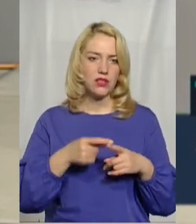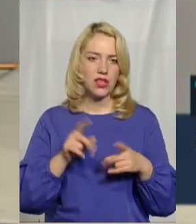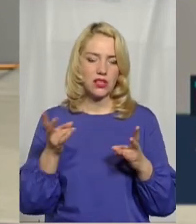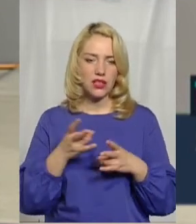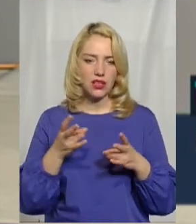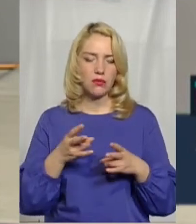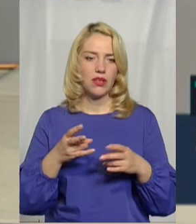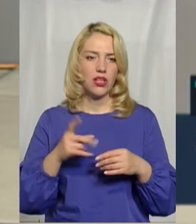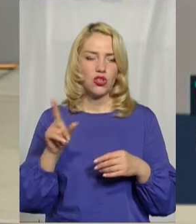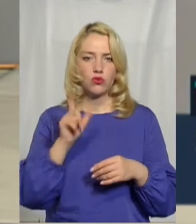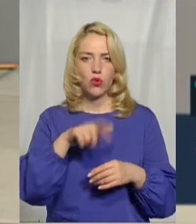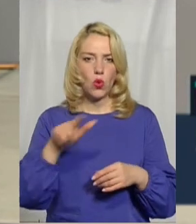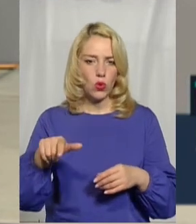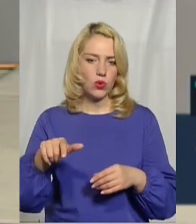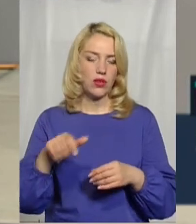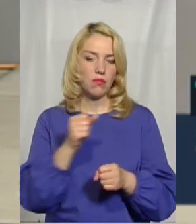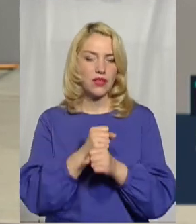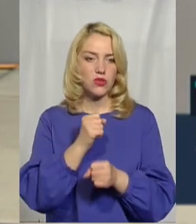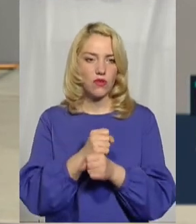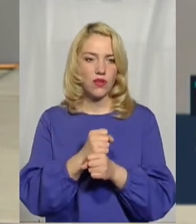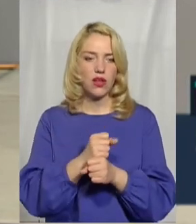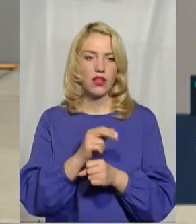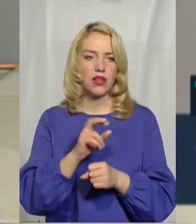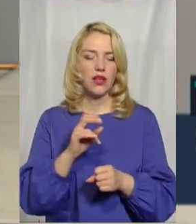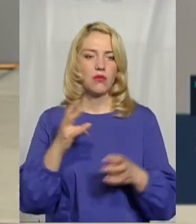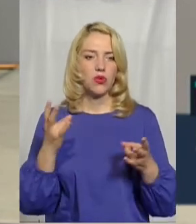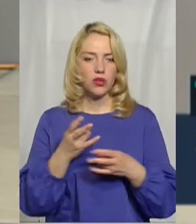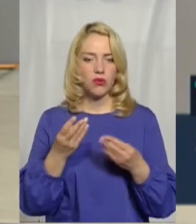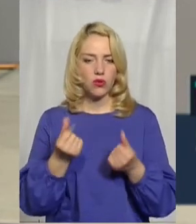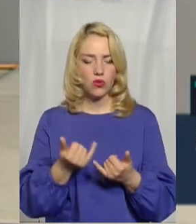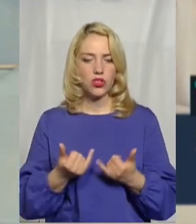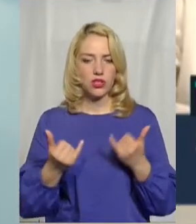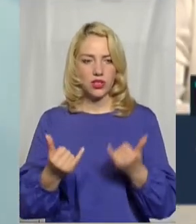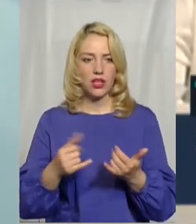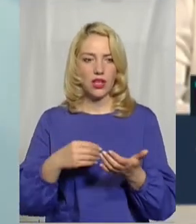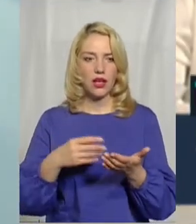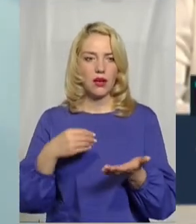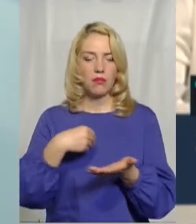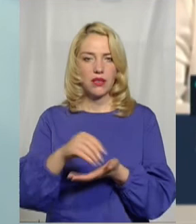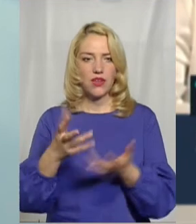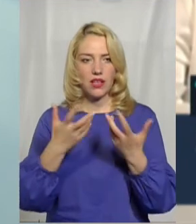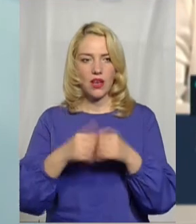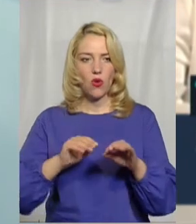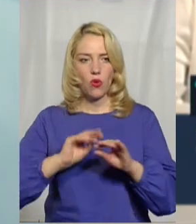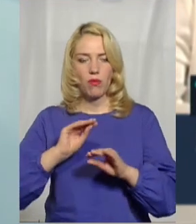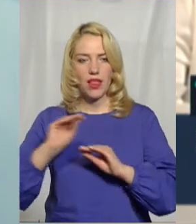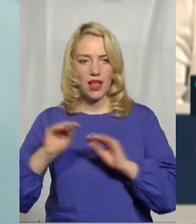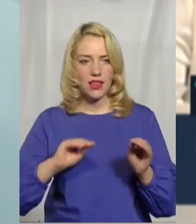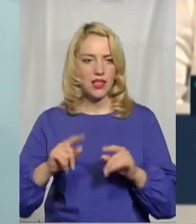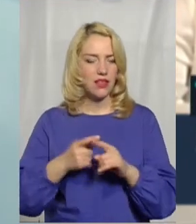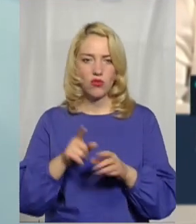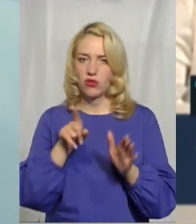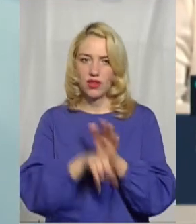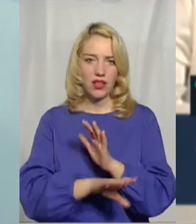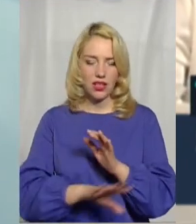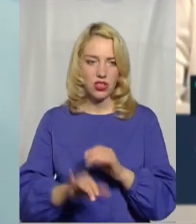люди, щоб працювали, відповідно, потрібні кошти для придбання обладнання, яке також коштує не дуже так і